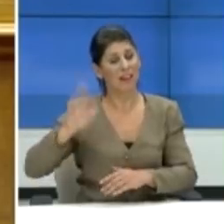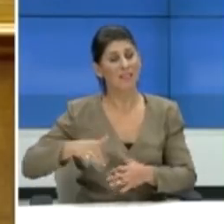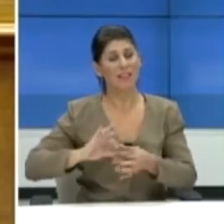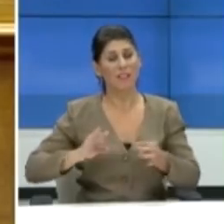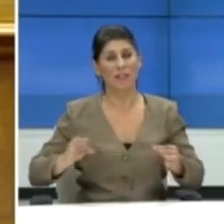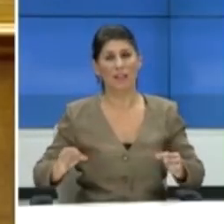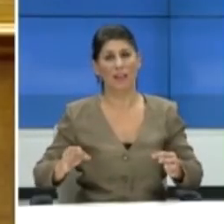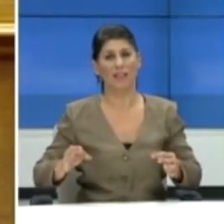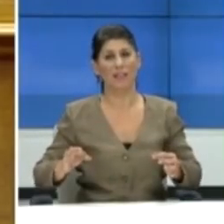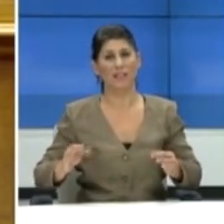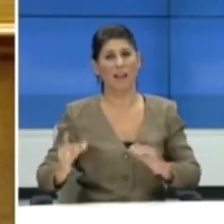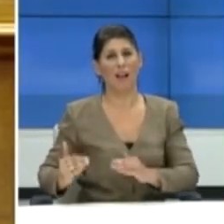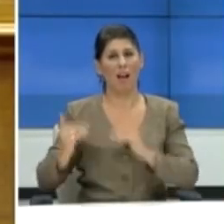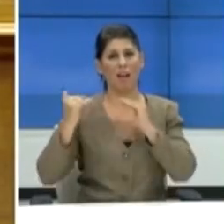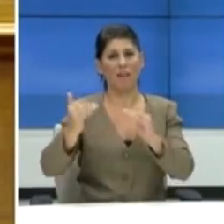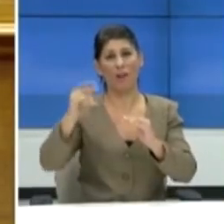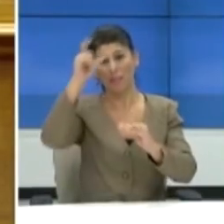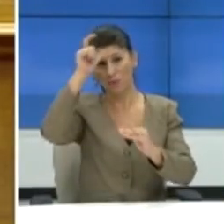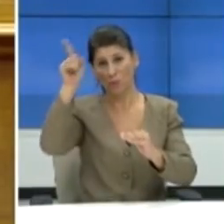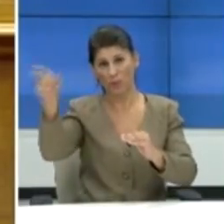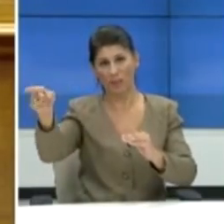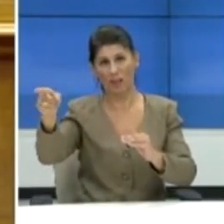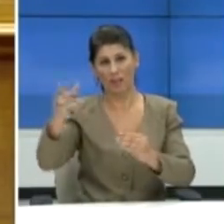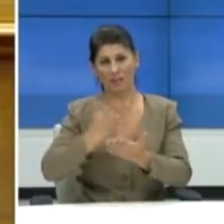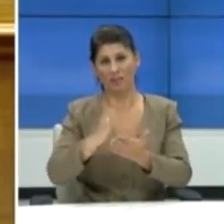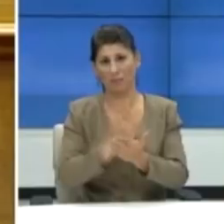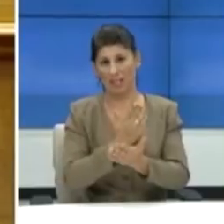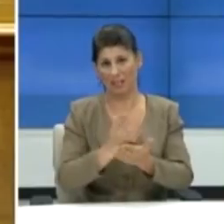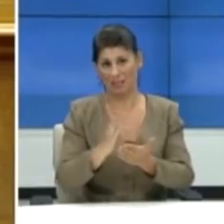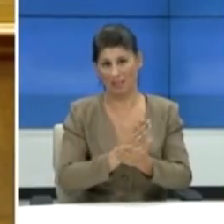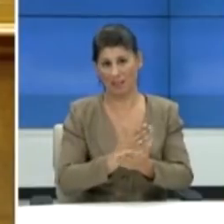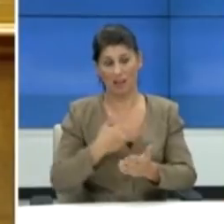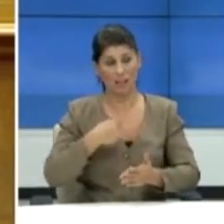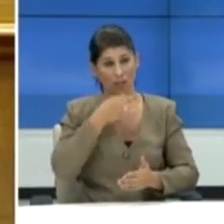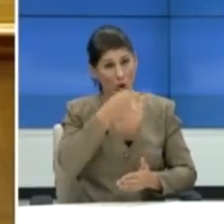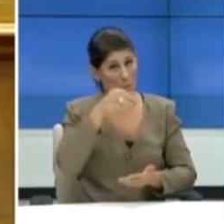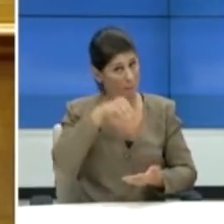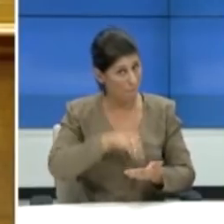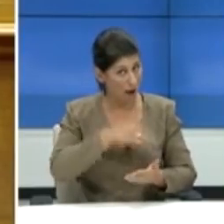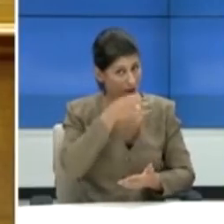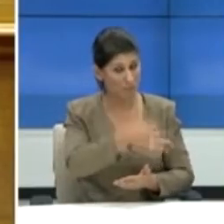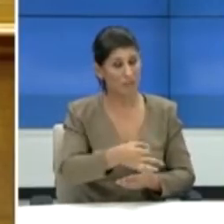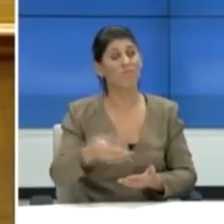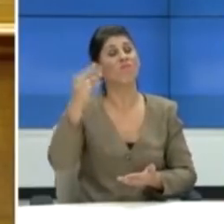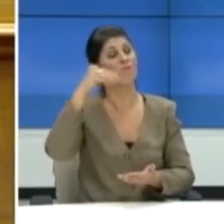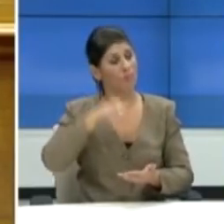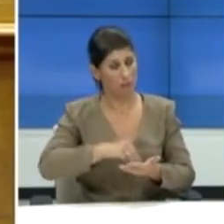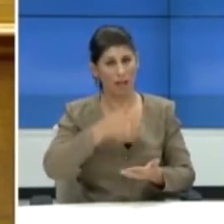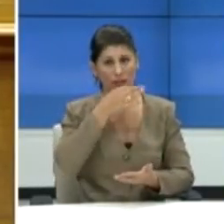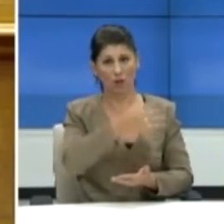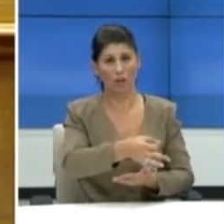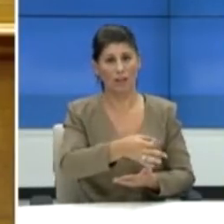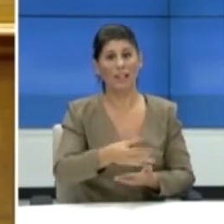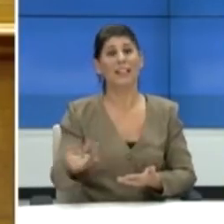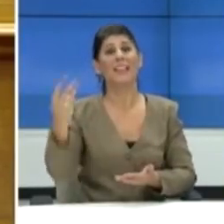τελευταία ανάλυση αναβάθμιση της Τουρκίας στη μοιρασιά. Σας το έχουμε ξαναπεί, σας το ξαναλέμε